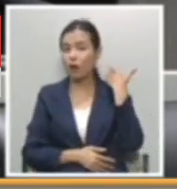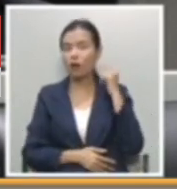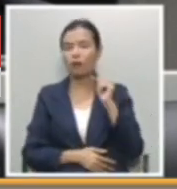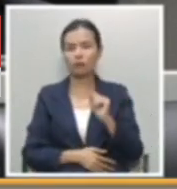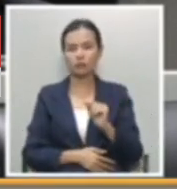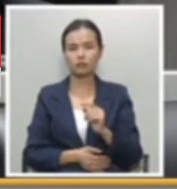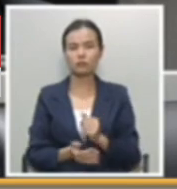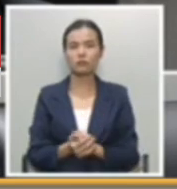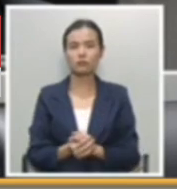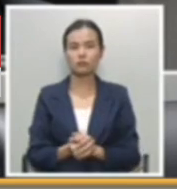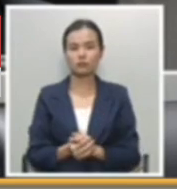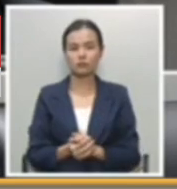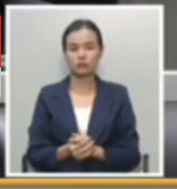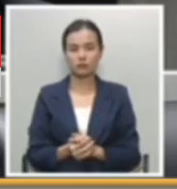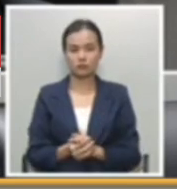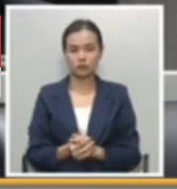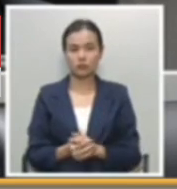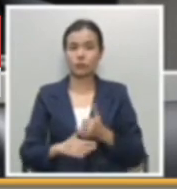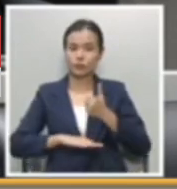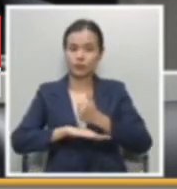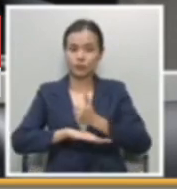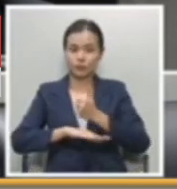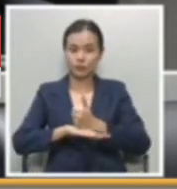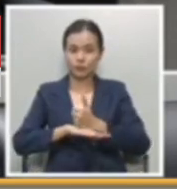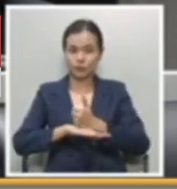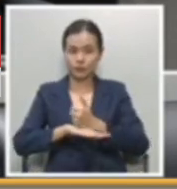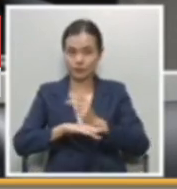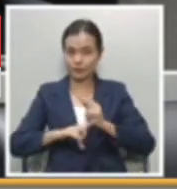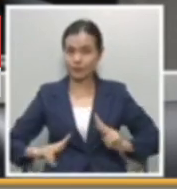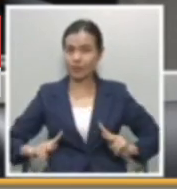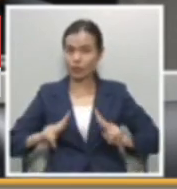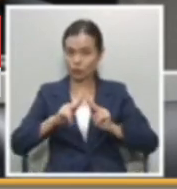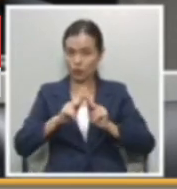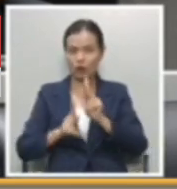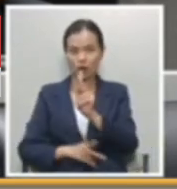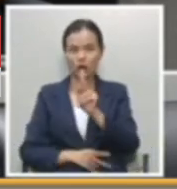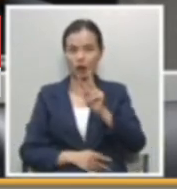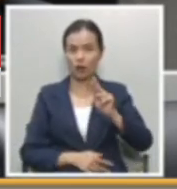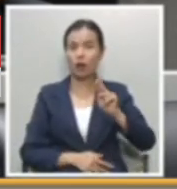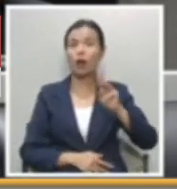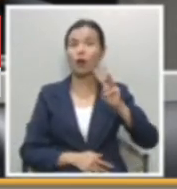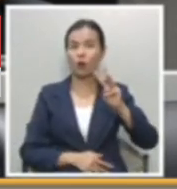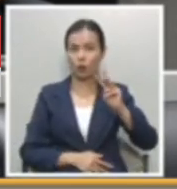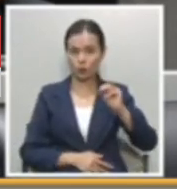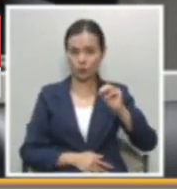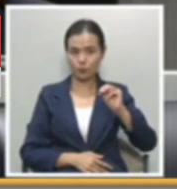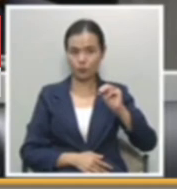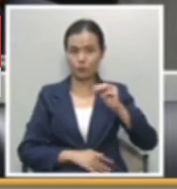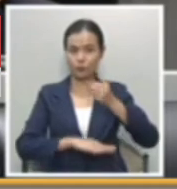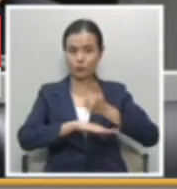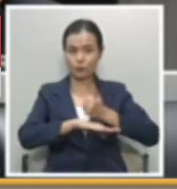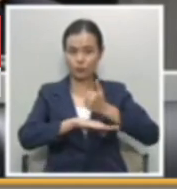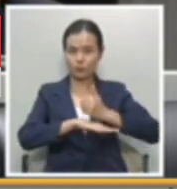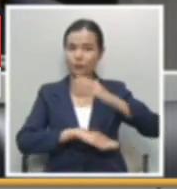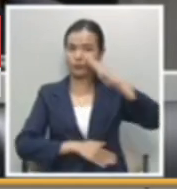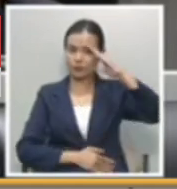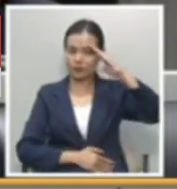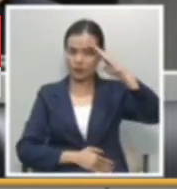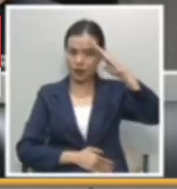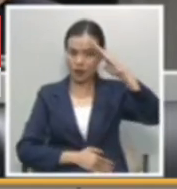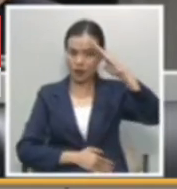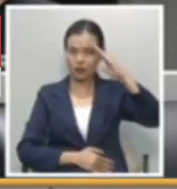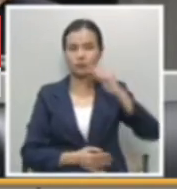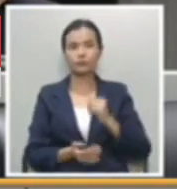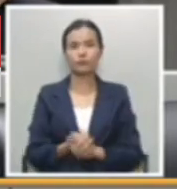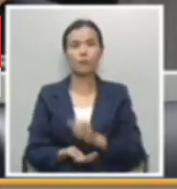ยมีผู้บริหารกระทรวงกรมนะครับท่านหนึ่งก็คือท่านผู้บัญชาการทหารบกท่านออกมาบ